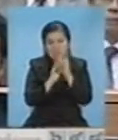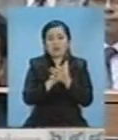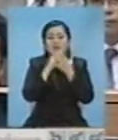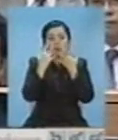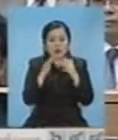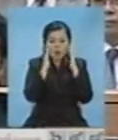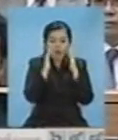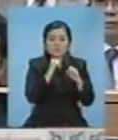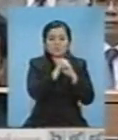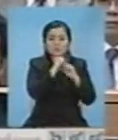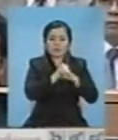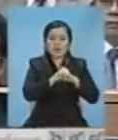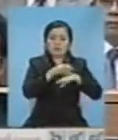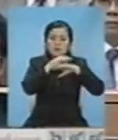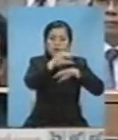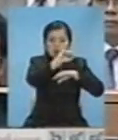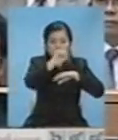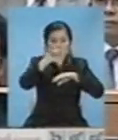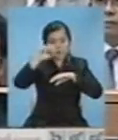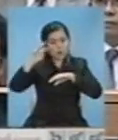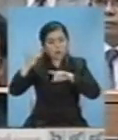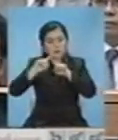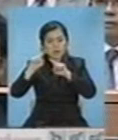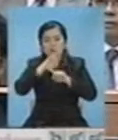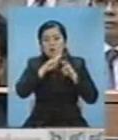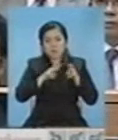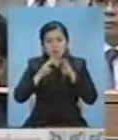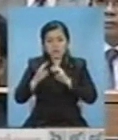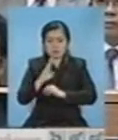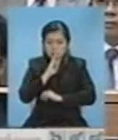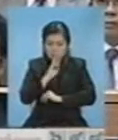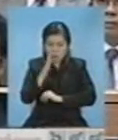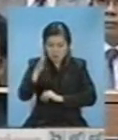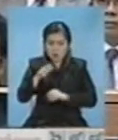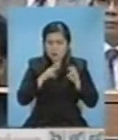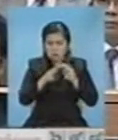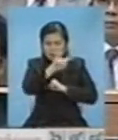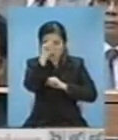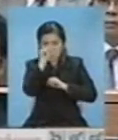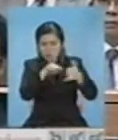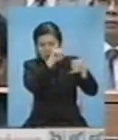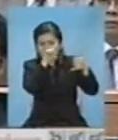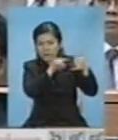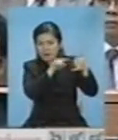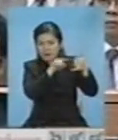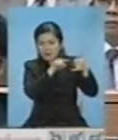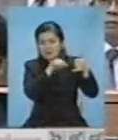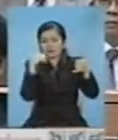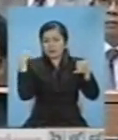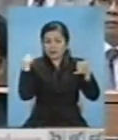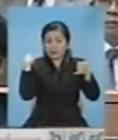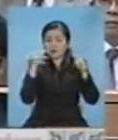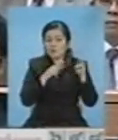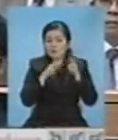ทางการเมืองถ้าละเมิดจริยธรรมหรือส่อว่าหรือมีผู้สงสัยว่าสามารถที่